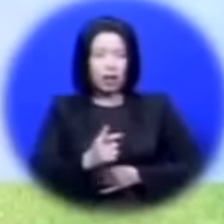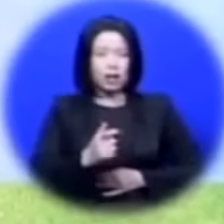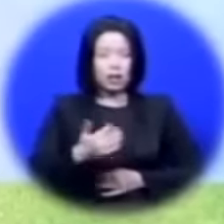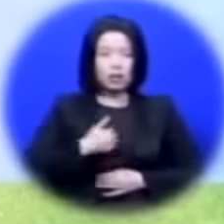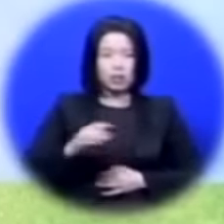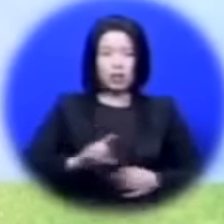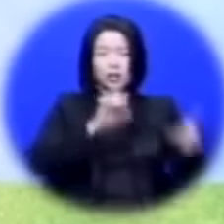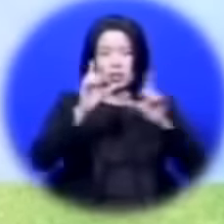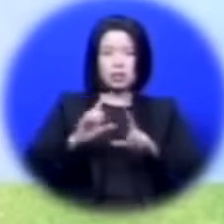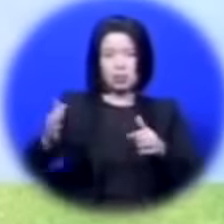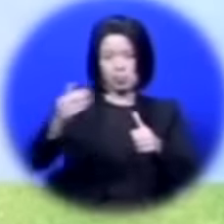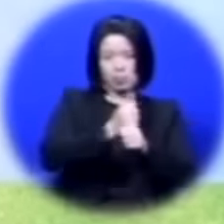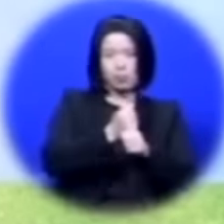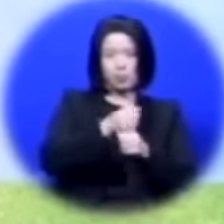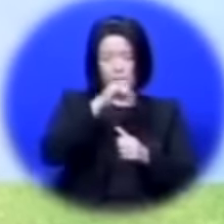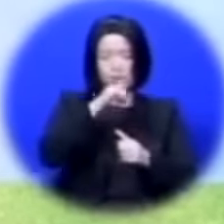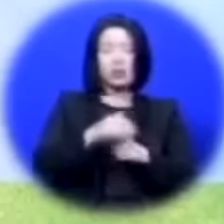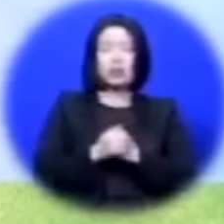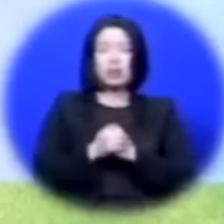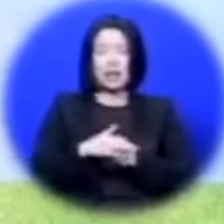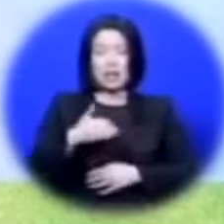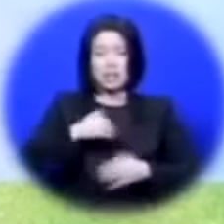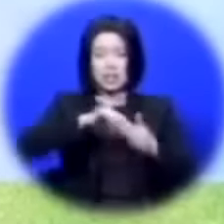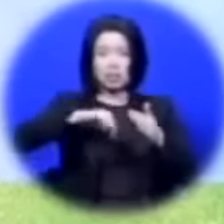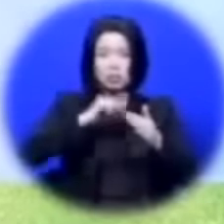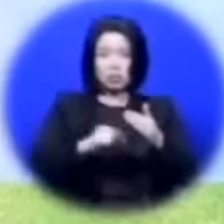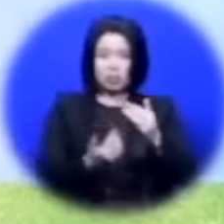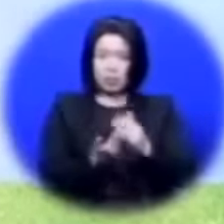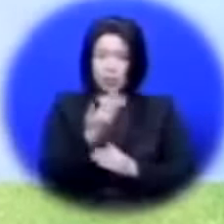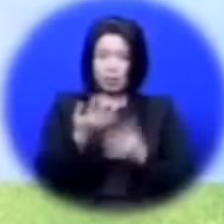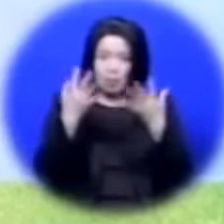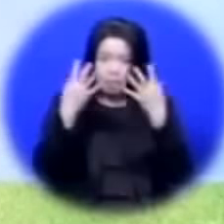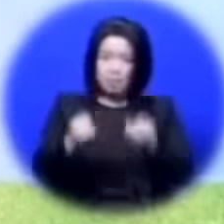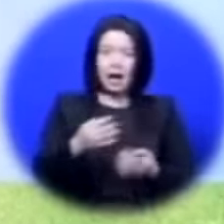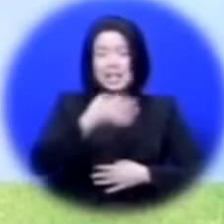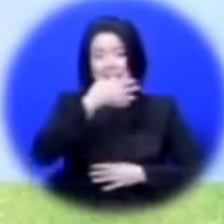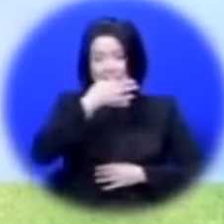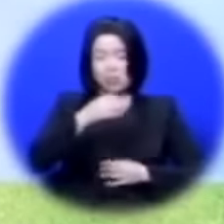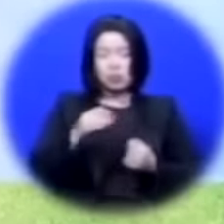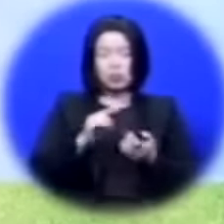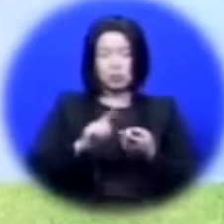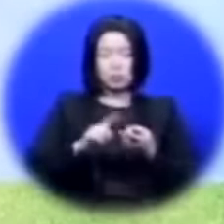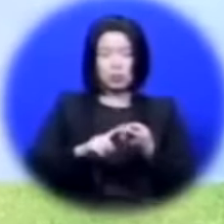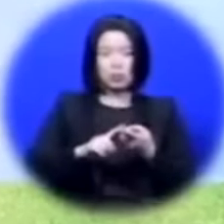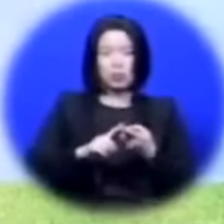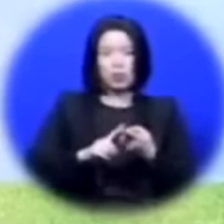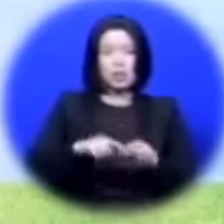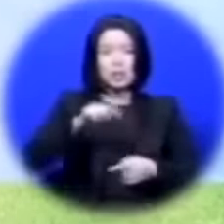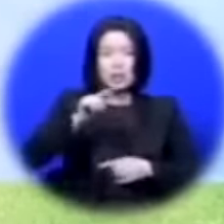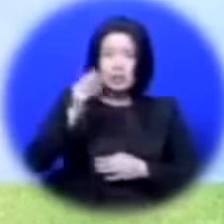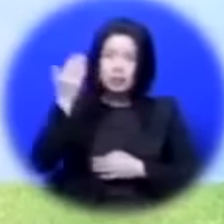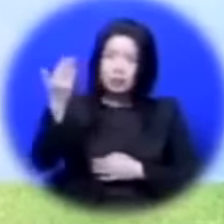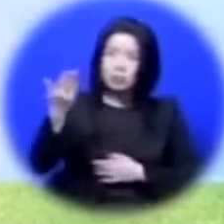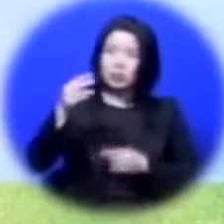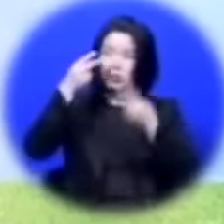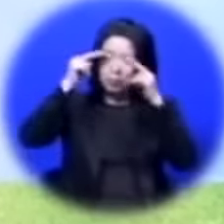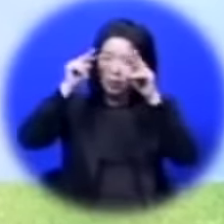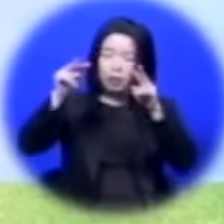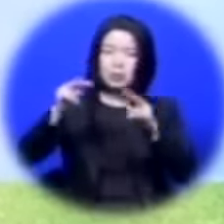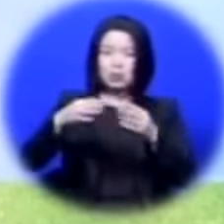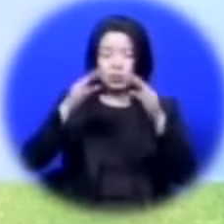잡으셨어요 제 속에 일어나는 수많은 욕심이 그분을 바라보면서 눈녹듯이